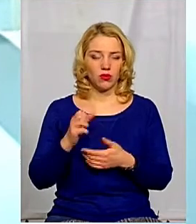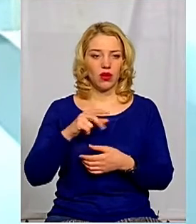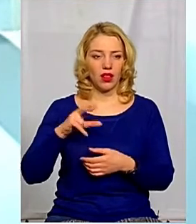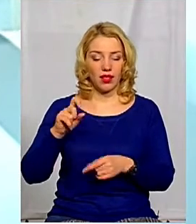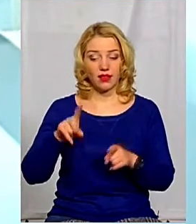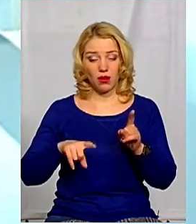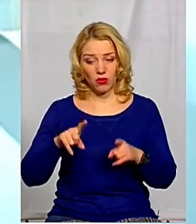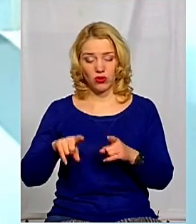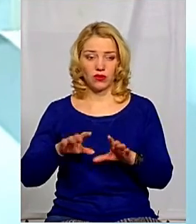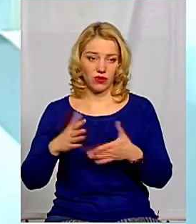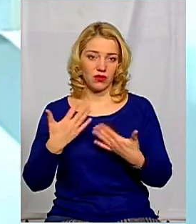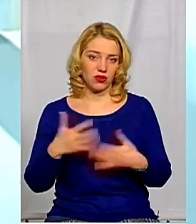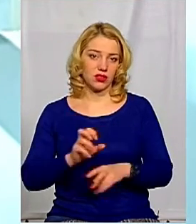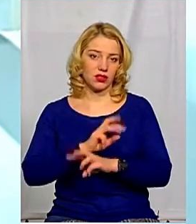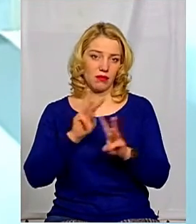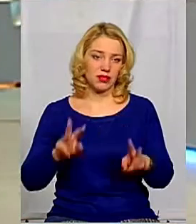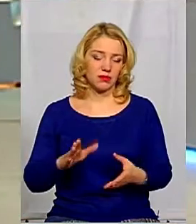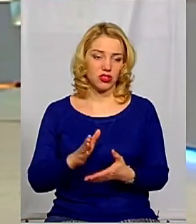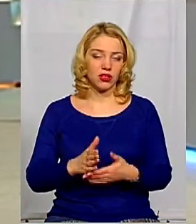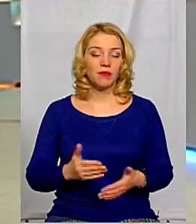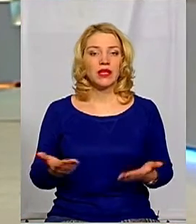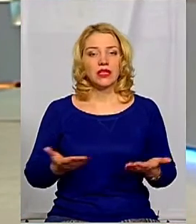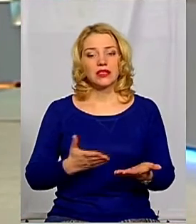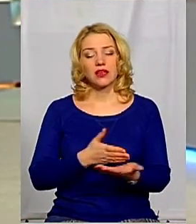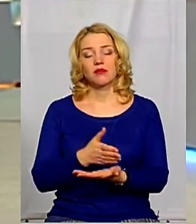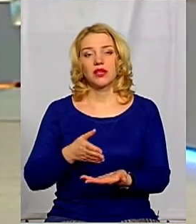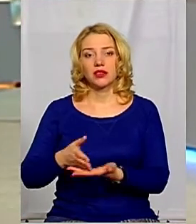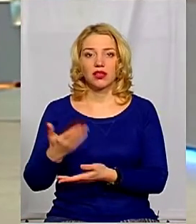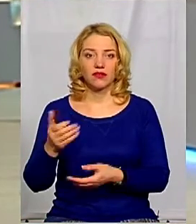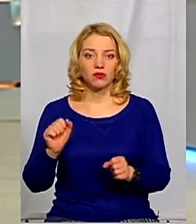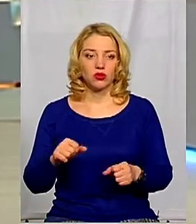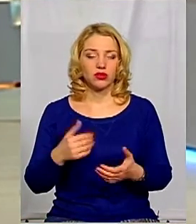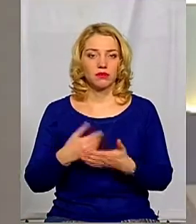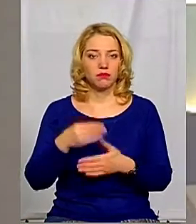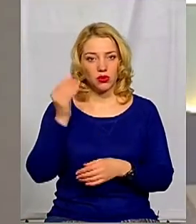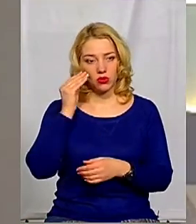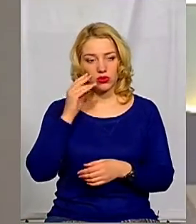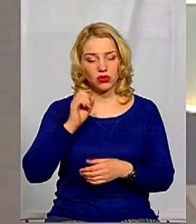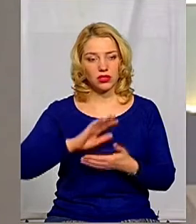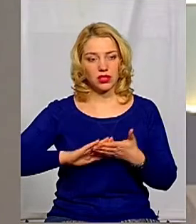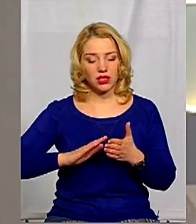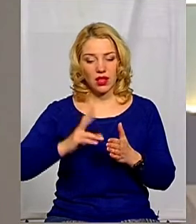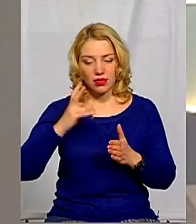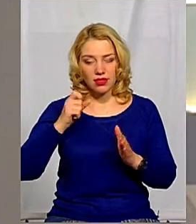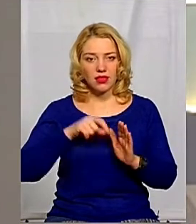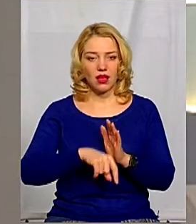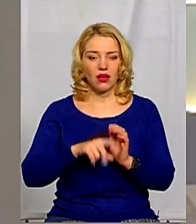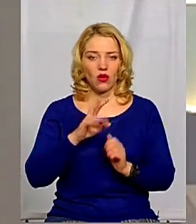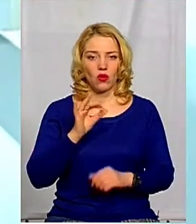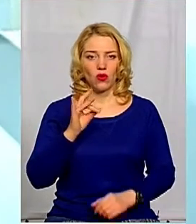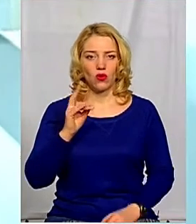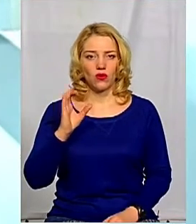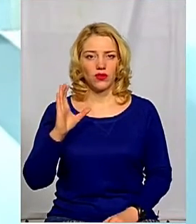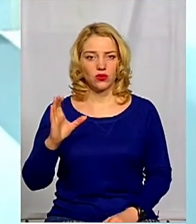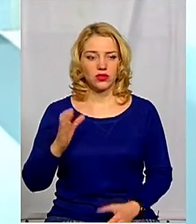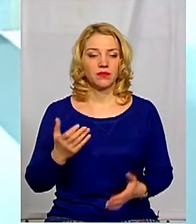на поодинокі ми вже забезпечені. За якими критеріями можете ставити підозру саме на коронавірус? Ну,